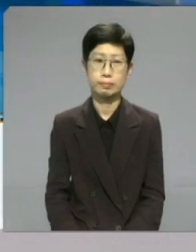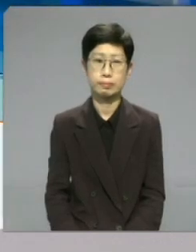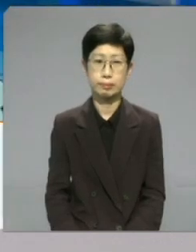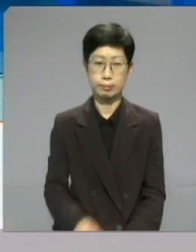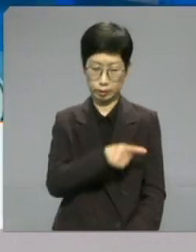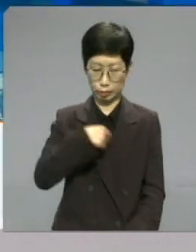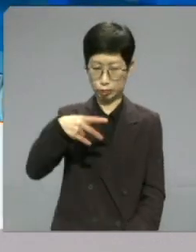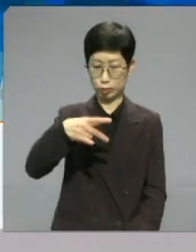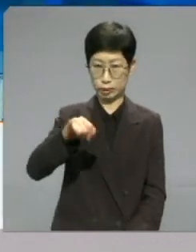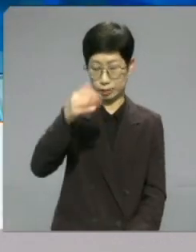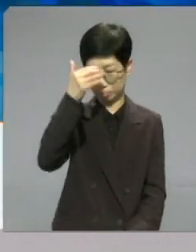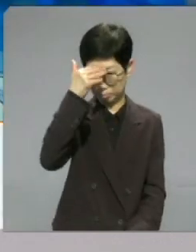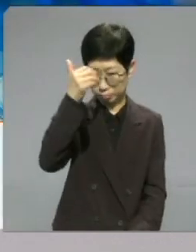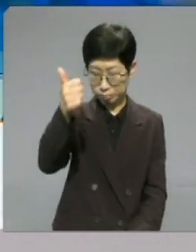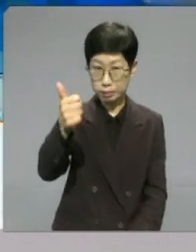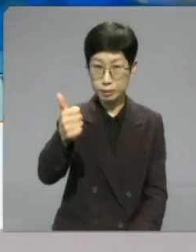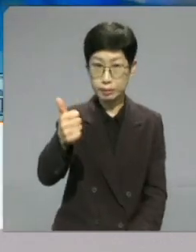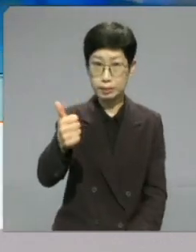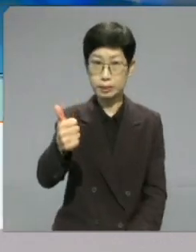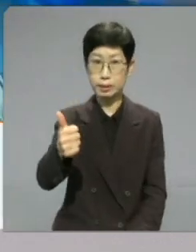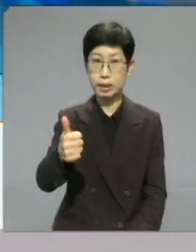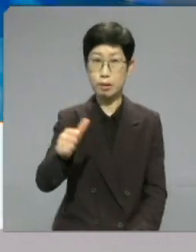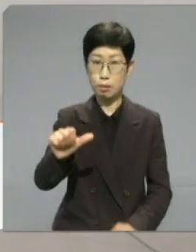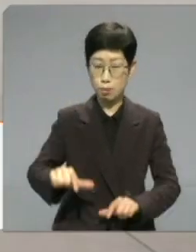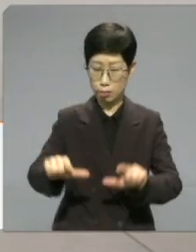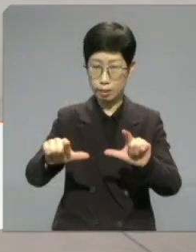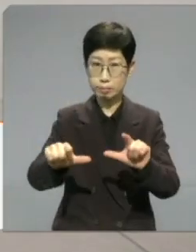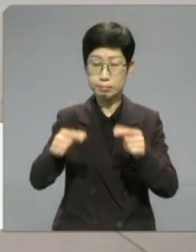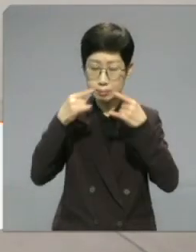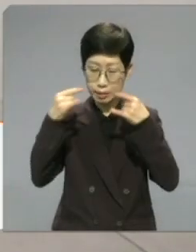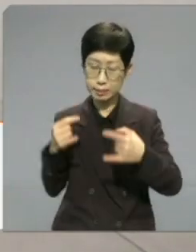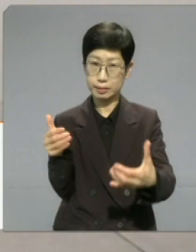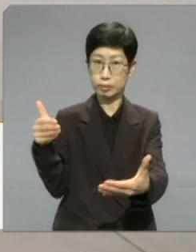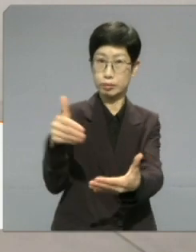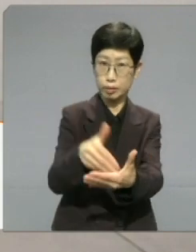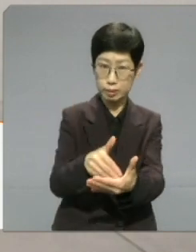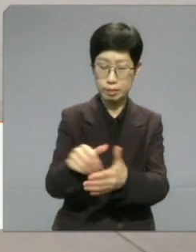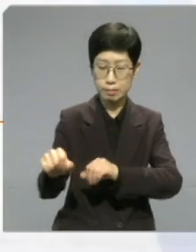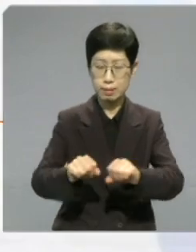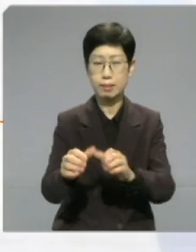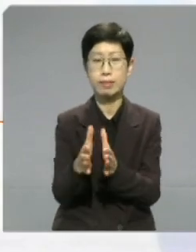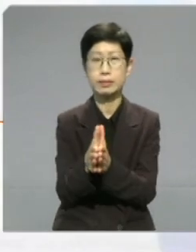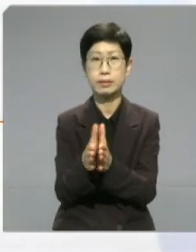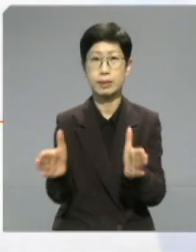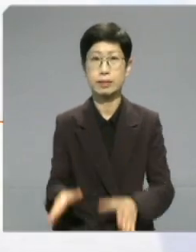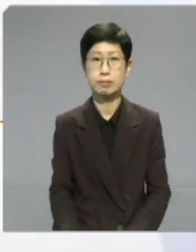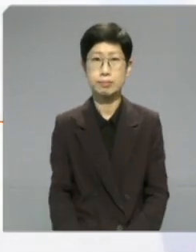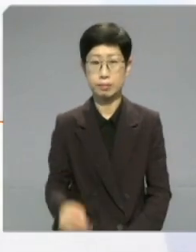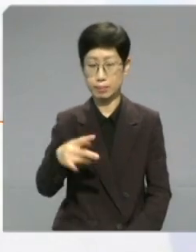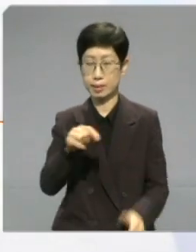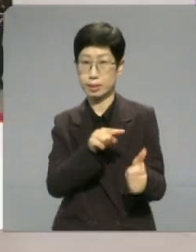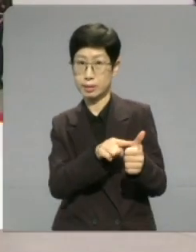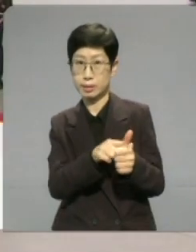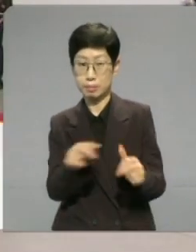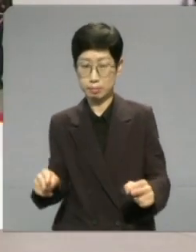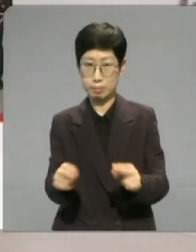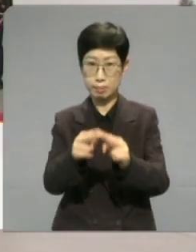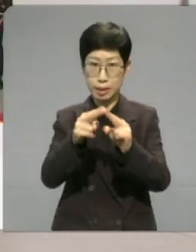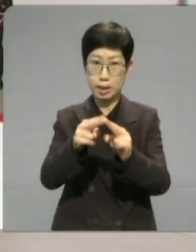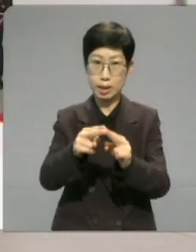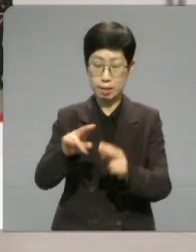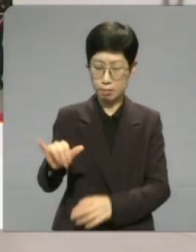시진핑 중국 국가주석이 현지 시간 5일 프랑스에 도착해 국빈 방문 일정에 들어갔습니다. 시 주석은 파리 오를리